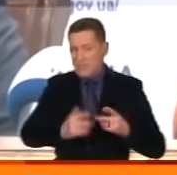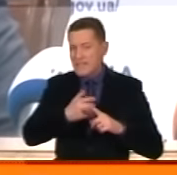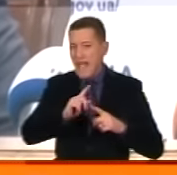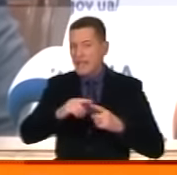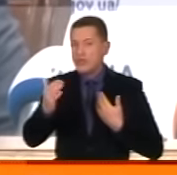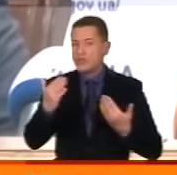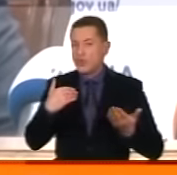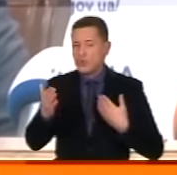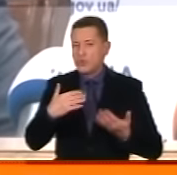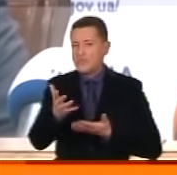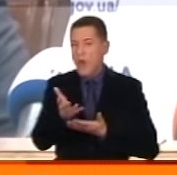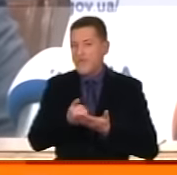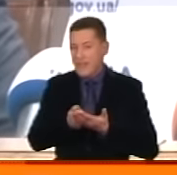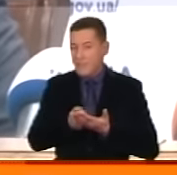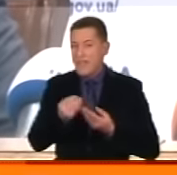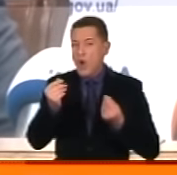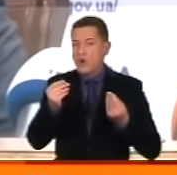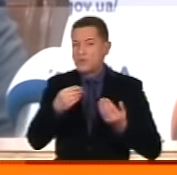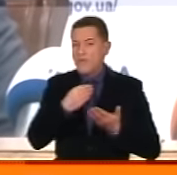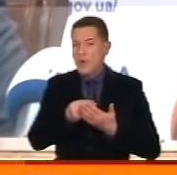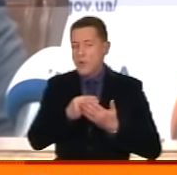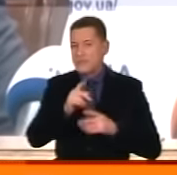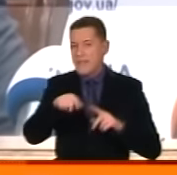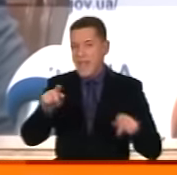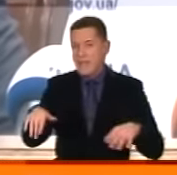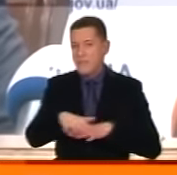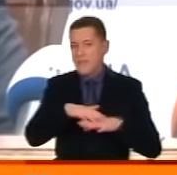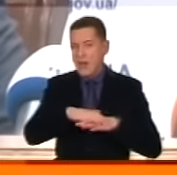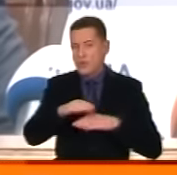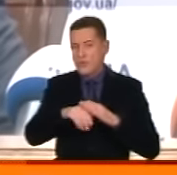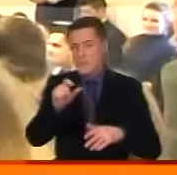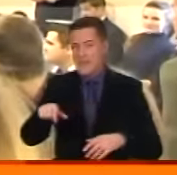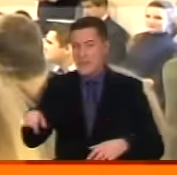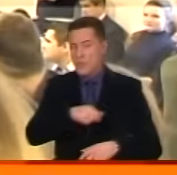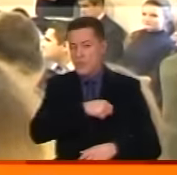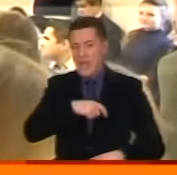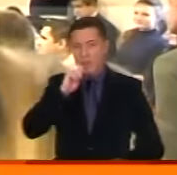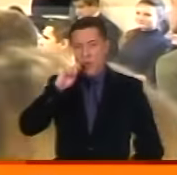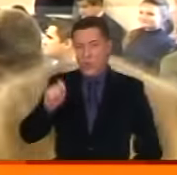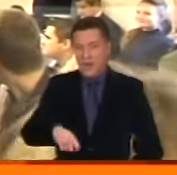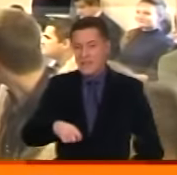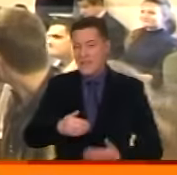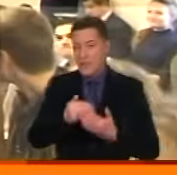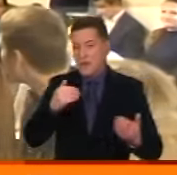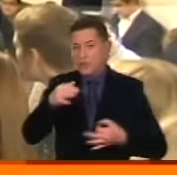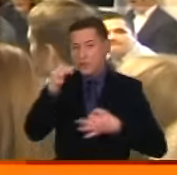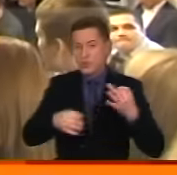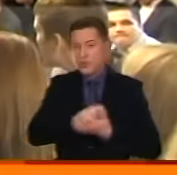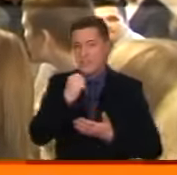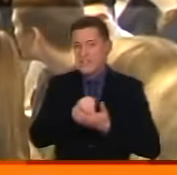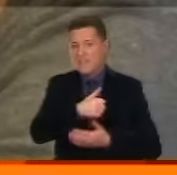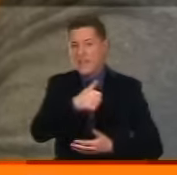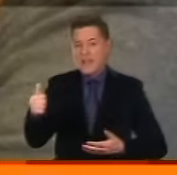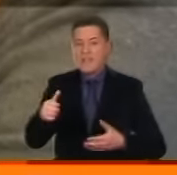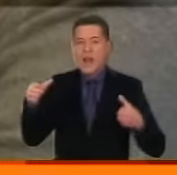стосуються отримання грошових коштів деякими народними депутатами України. Напередодні суд постановив лідера